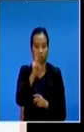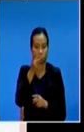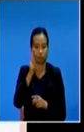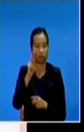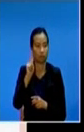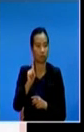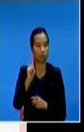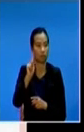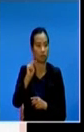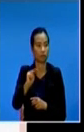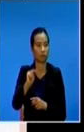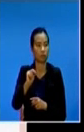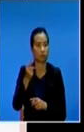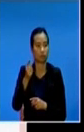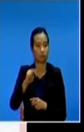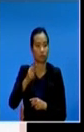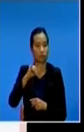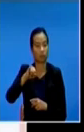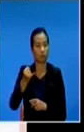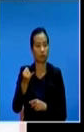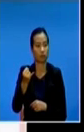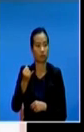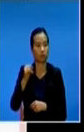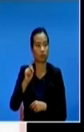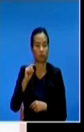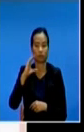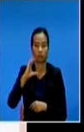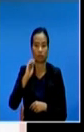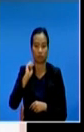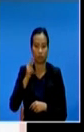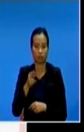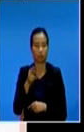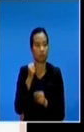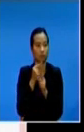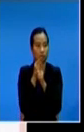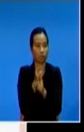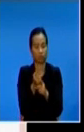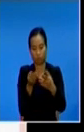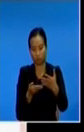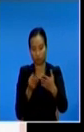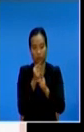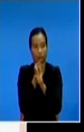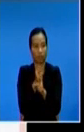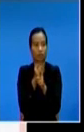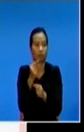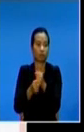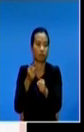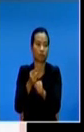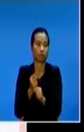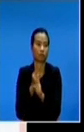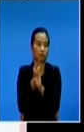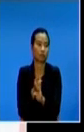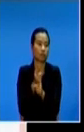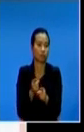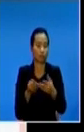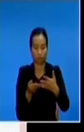าก่อนงองูจอจานฉอฉิงมองงูจอจานเฉาชิงเข้าตามหลัง1ปีนะครับระดับ